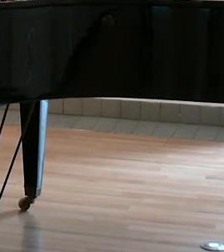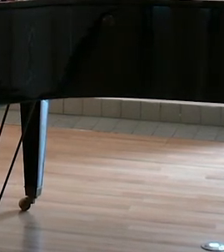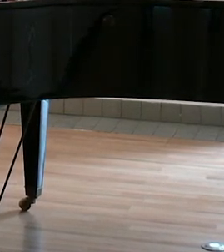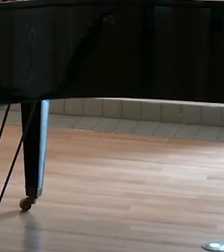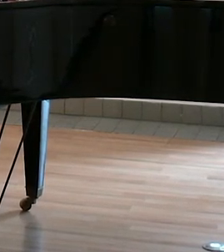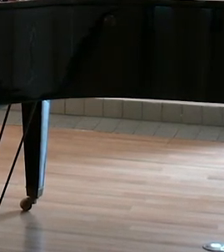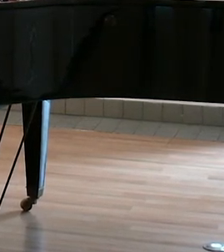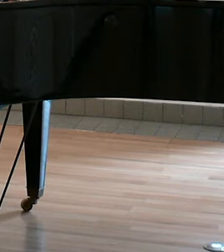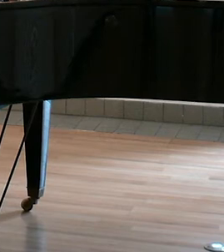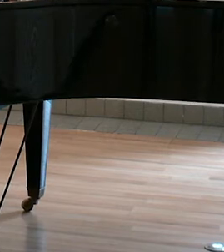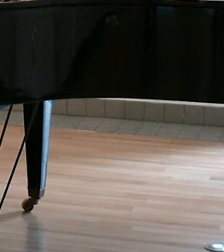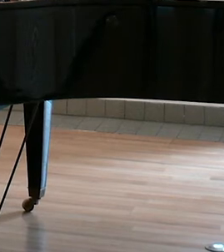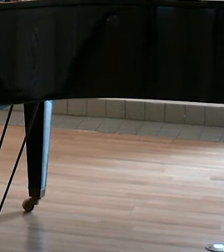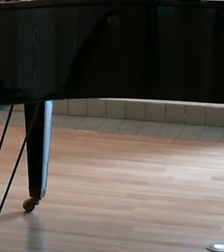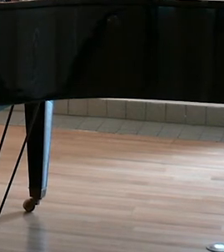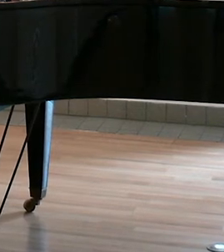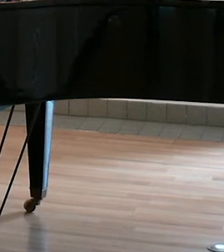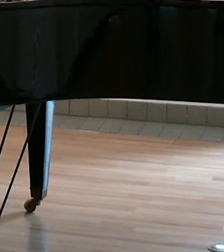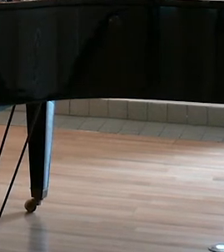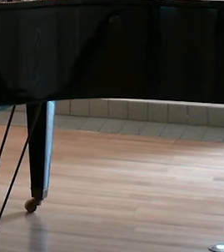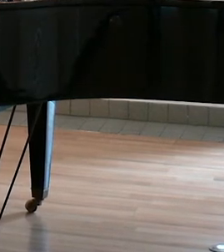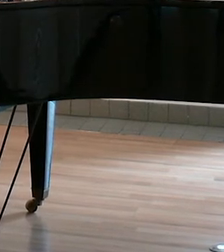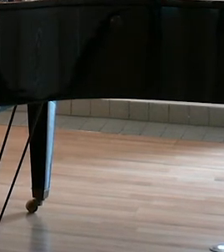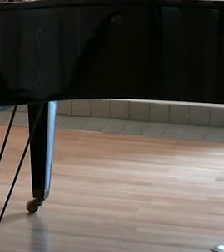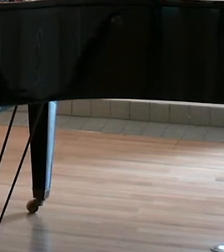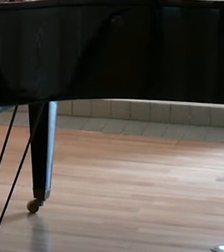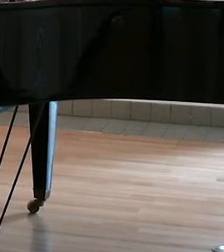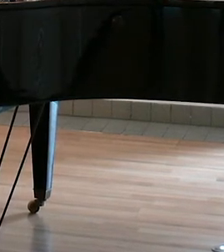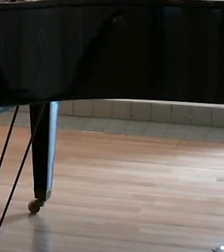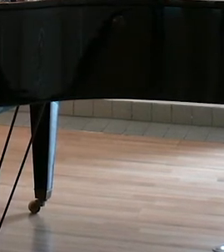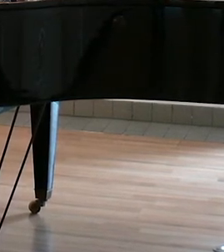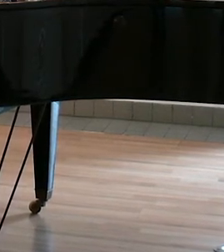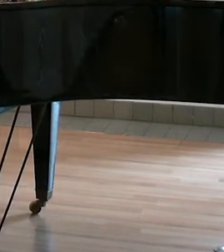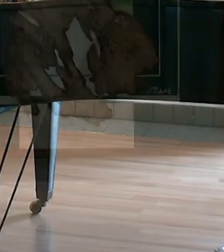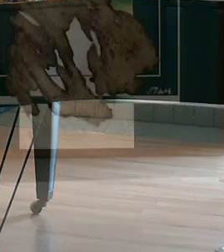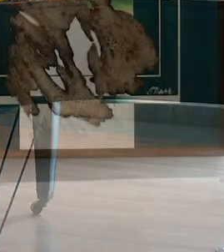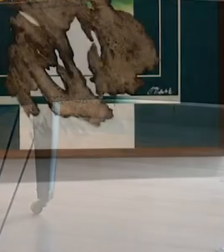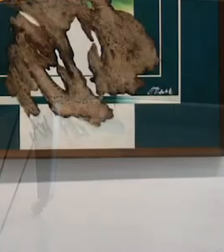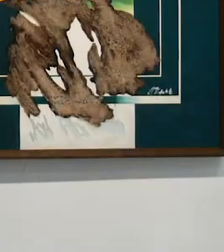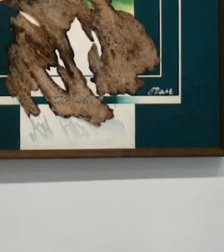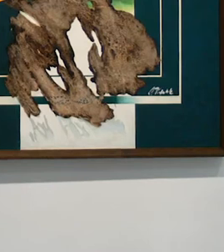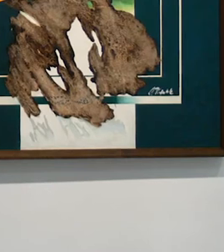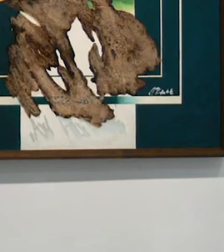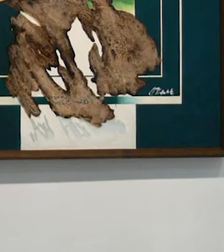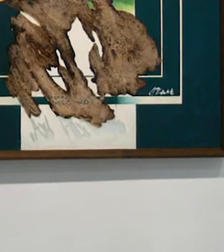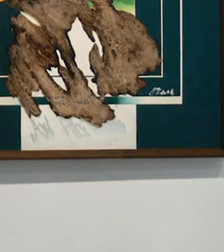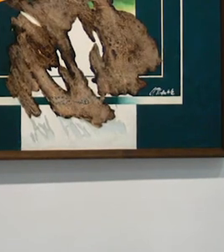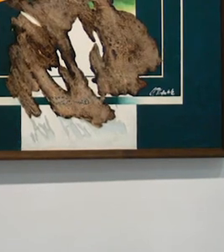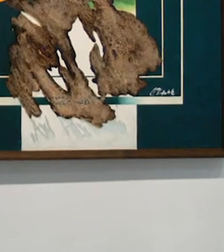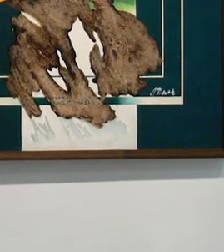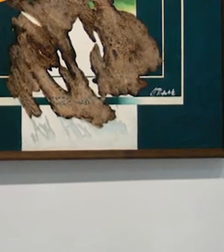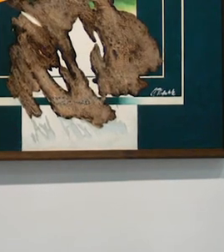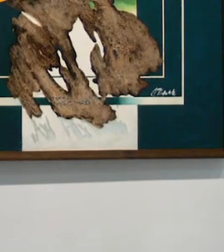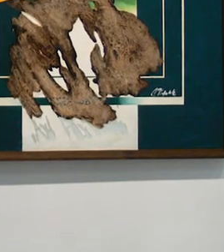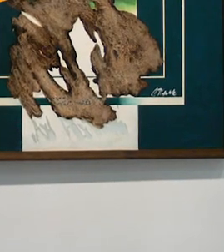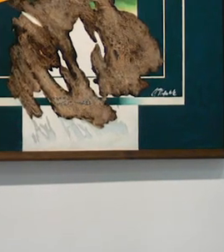wieku, stosuje często strategię zestawiania literackiego, pojemnego, symbolicznie tytułu obrazu z jego sferą wizualną. Niekiedy